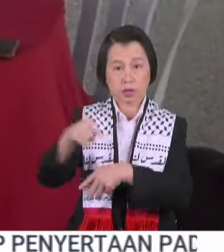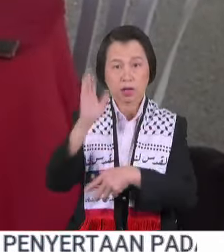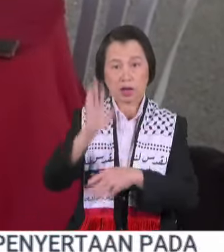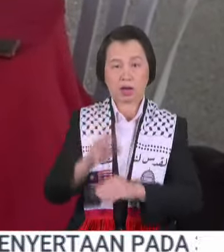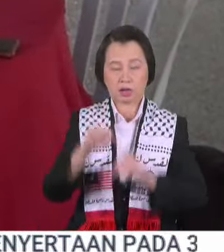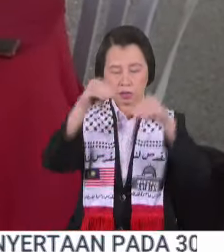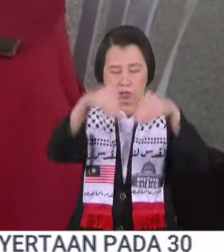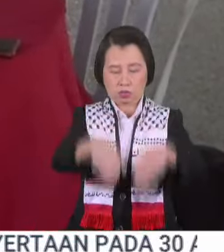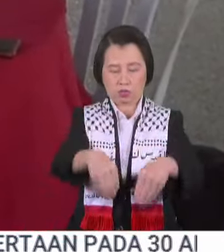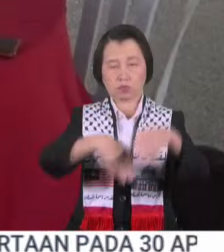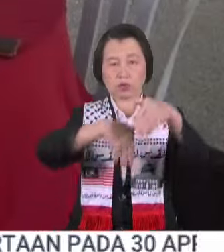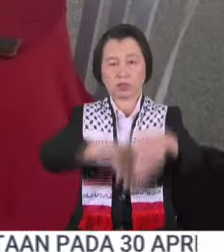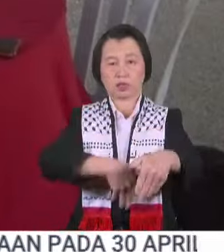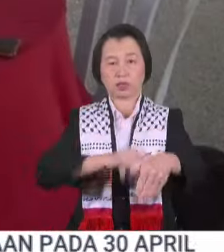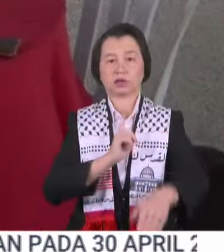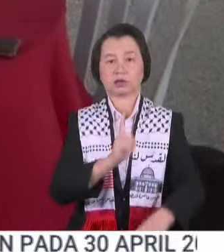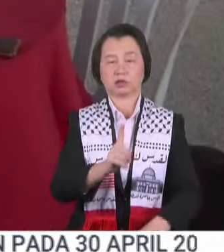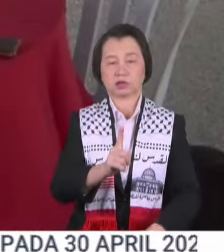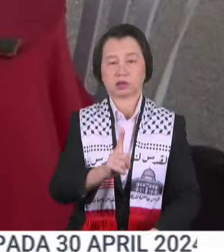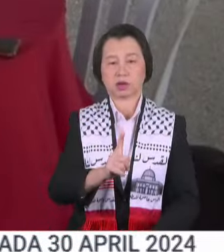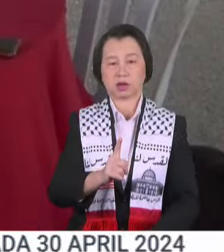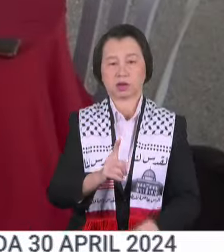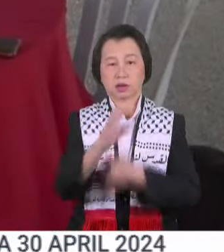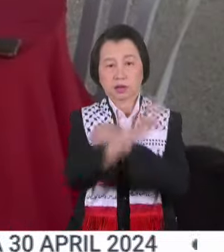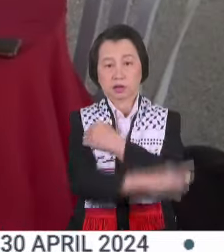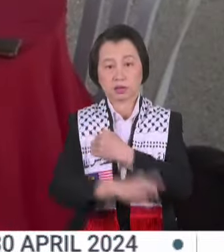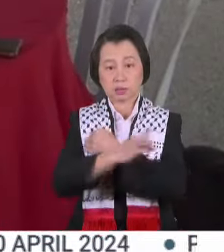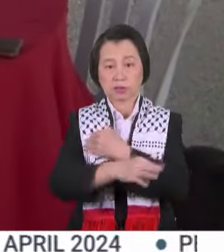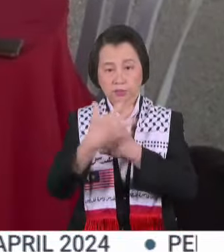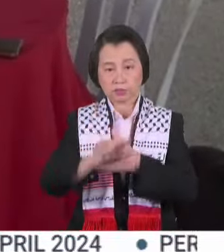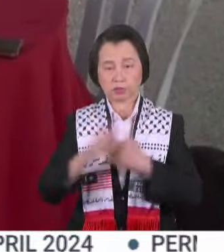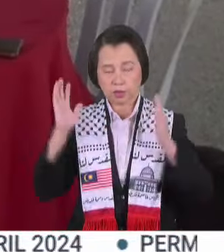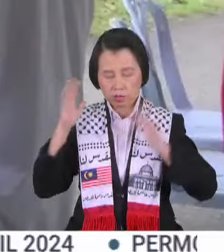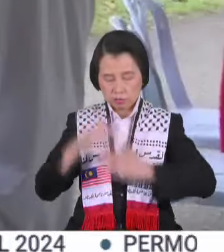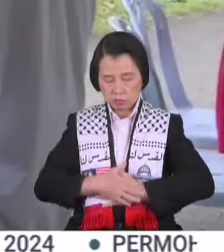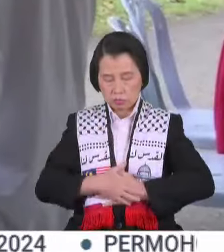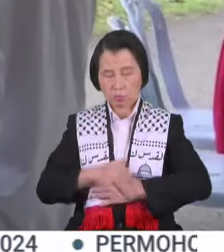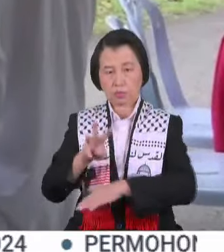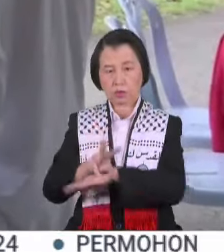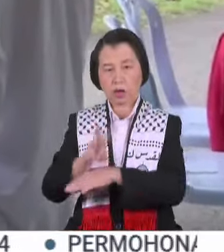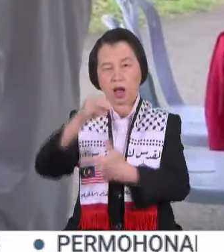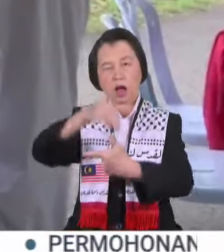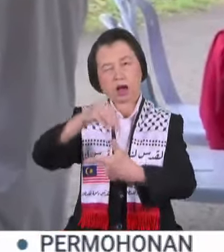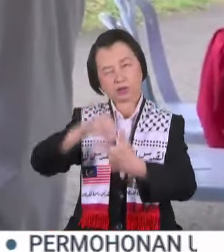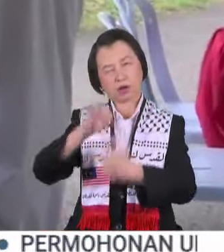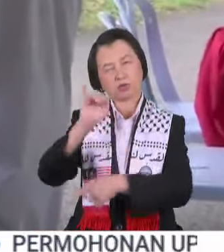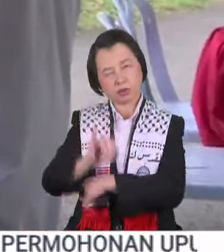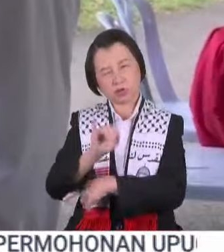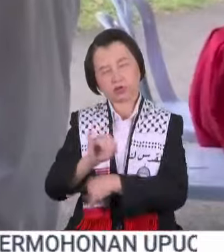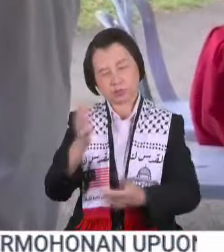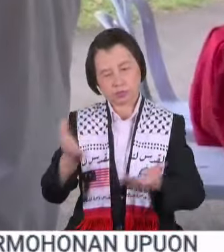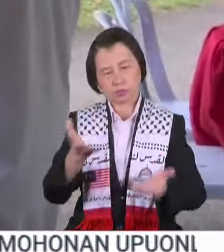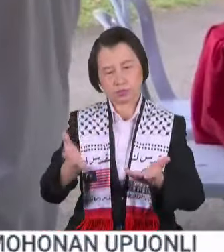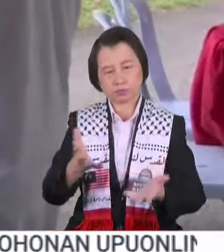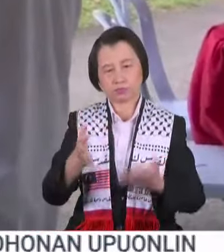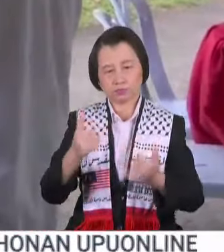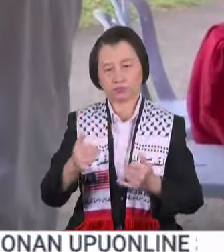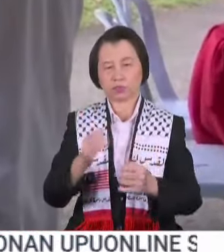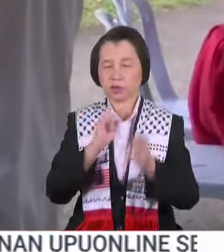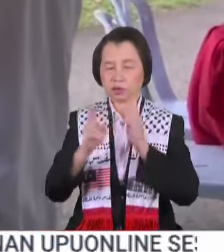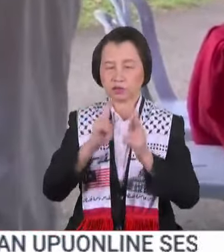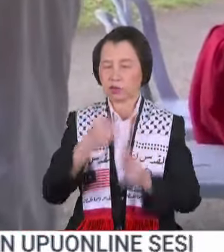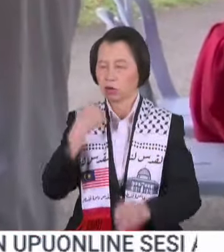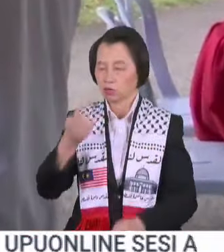di Tanah Perkuburan Islam Forest Heights, Seremban selepas solat maghrib atau solat isyak nanti. Baik, turut menzahirkan ucapan